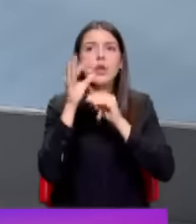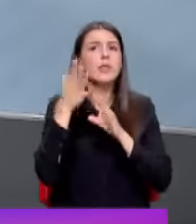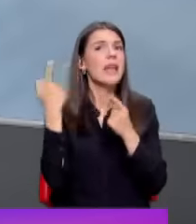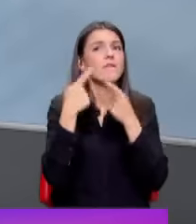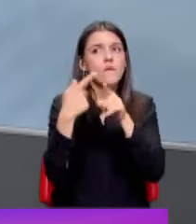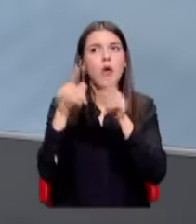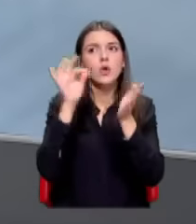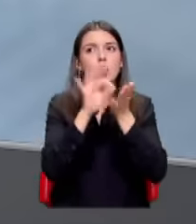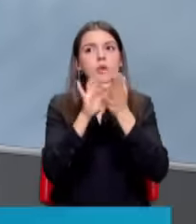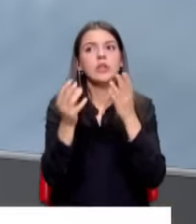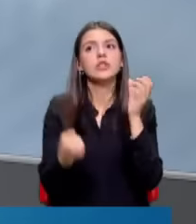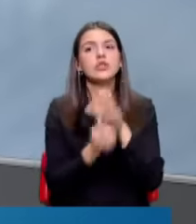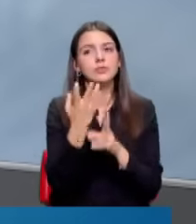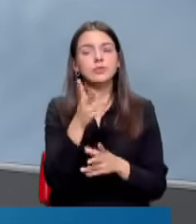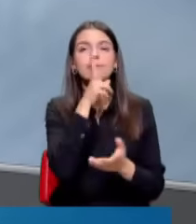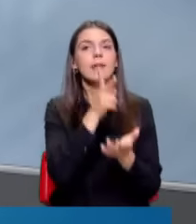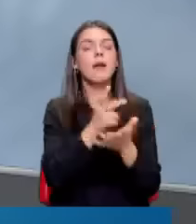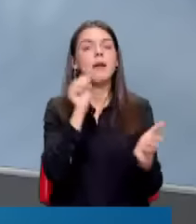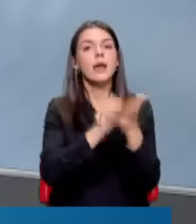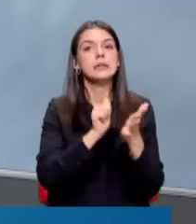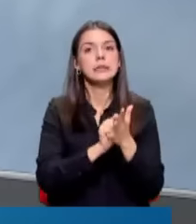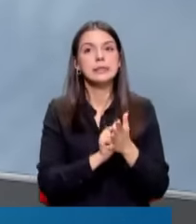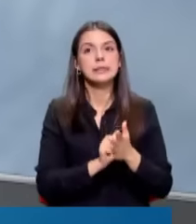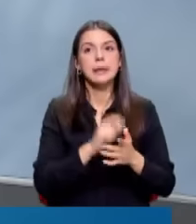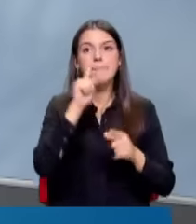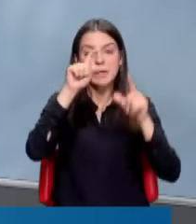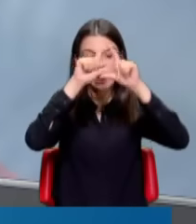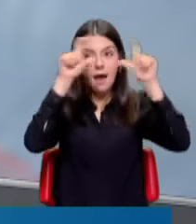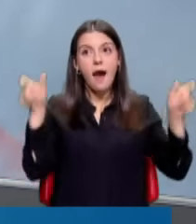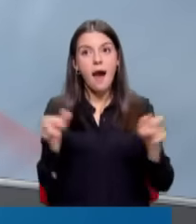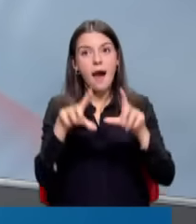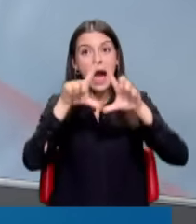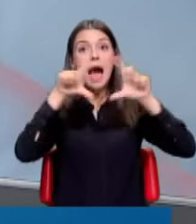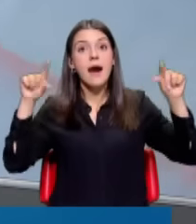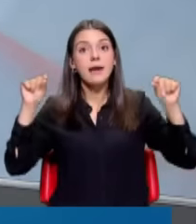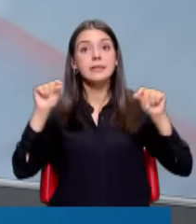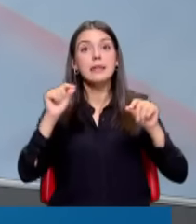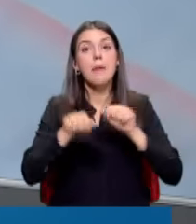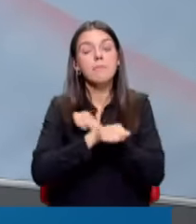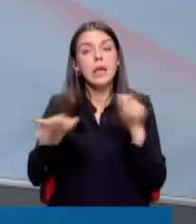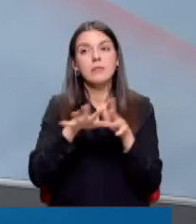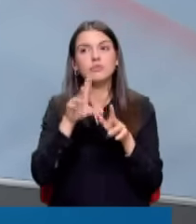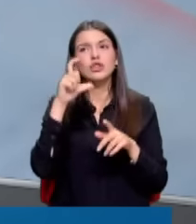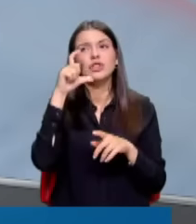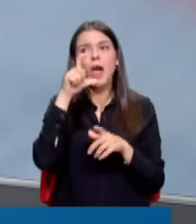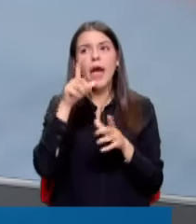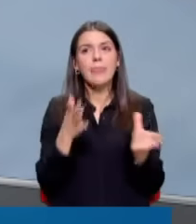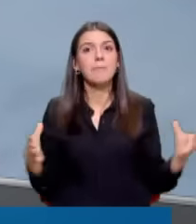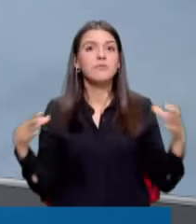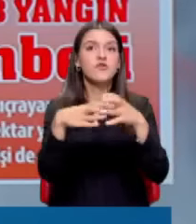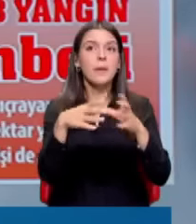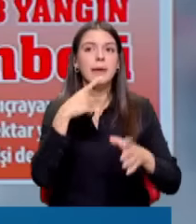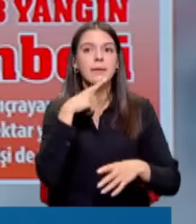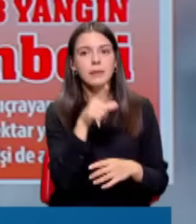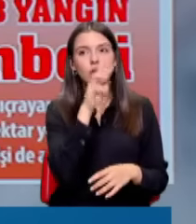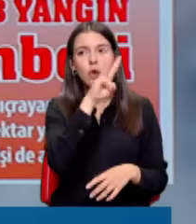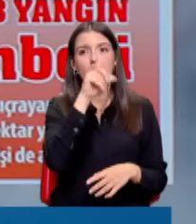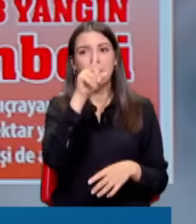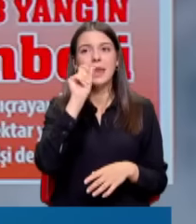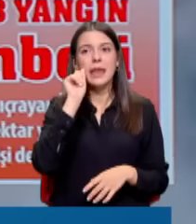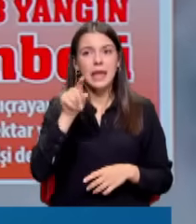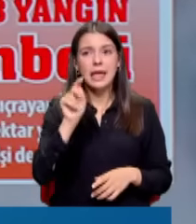çıkmış. Karar Gazetesi bir harita paylaşmış. Cehennem çemberi demiş. 31 ilde 73 yangın